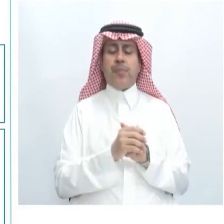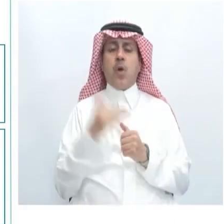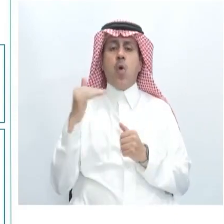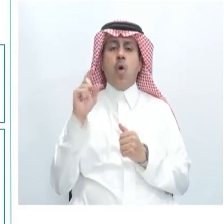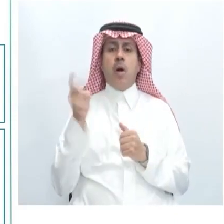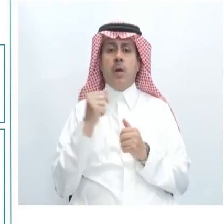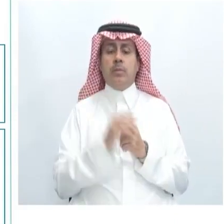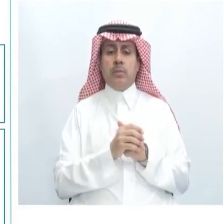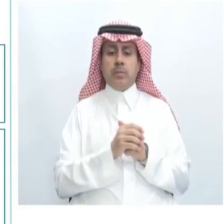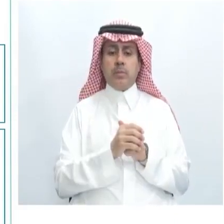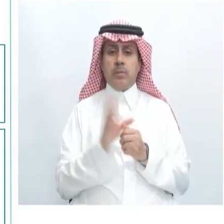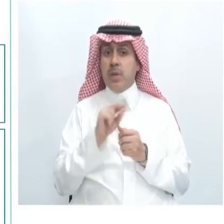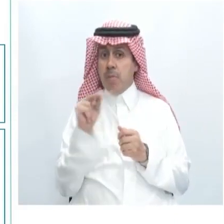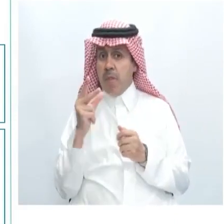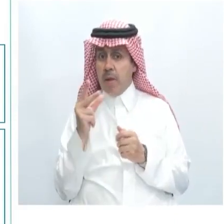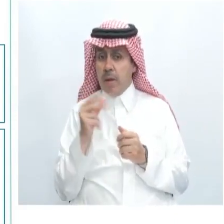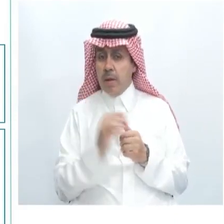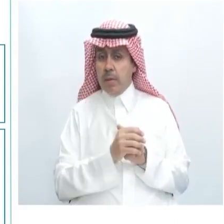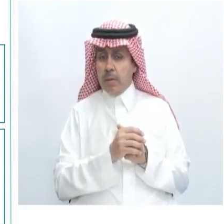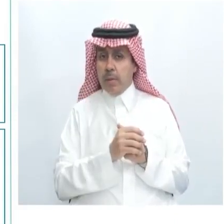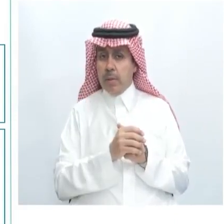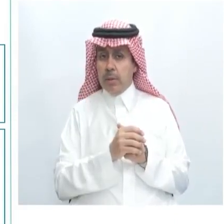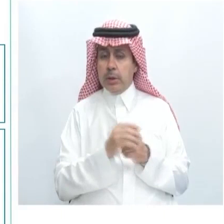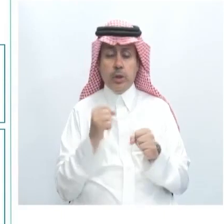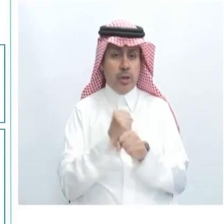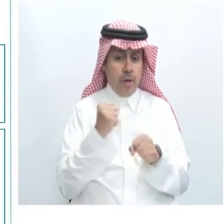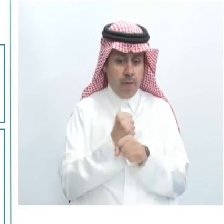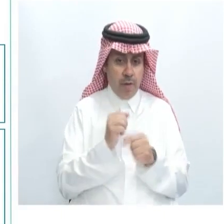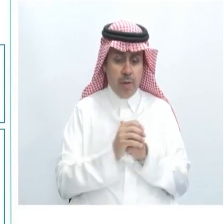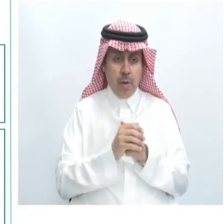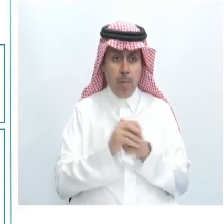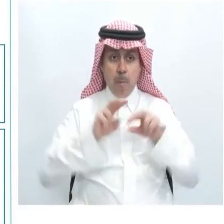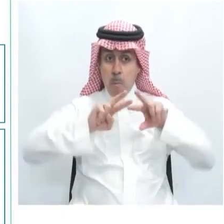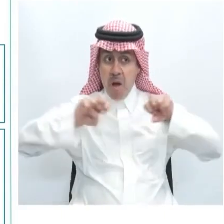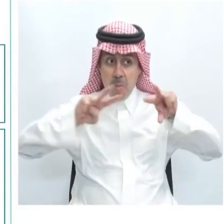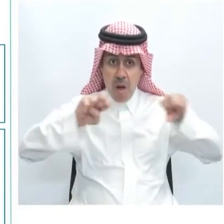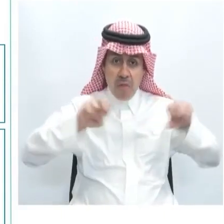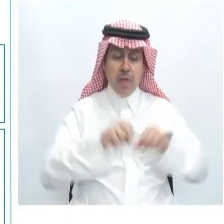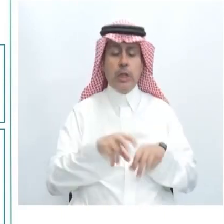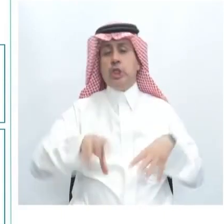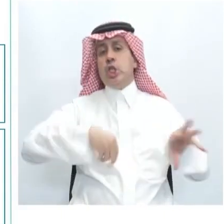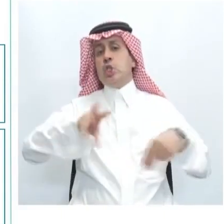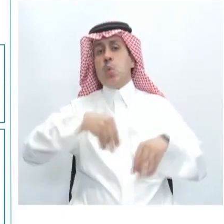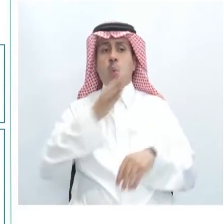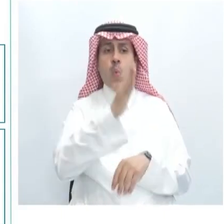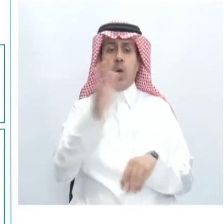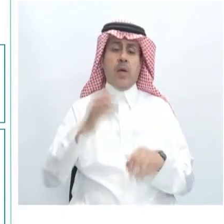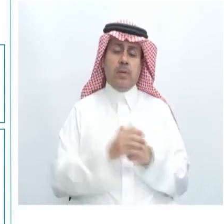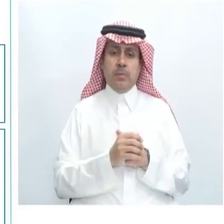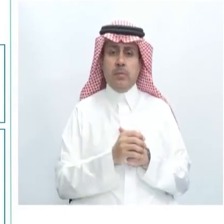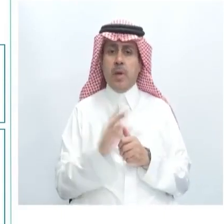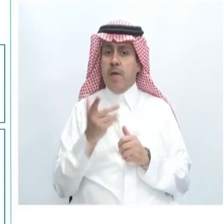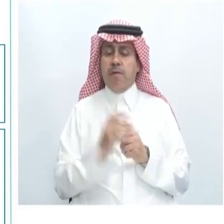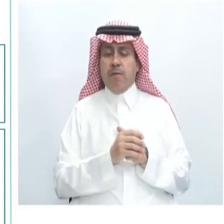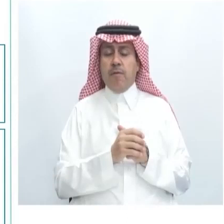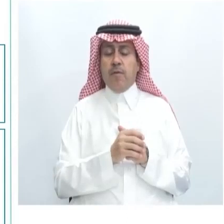ماذا ذكرنا تنفيذ بحث بحث تسويق او البحوث التسويقيه كيف تاتي